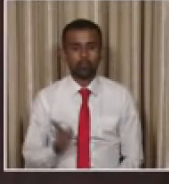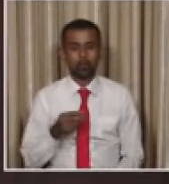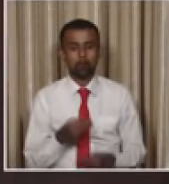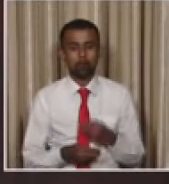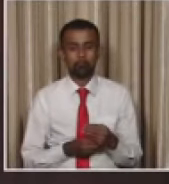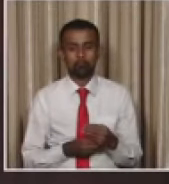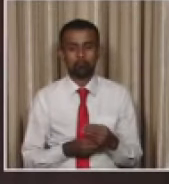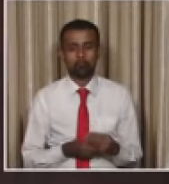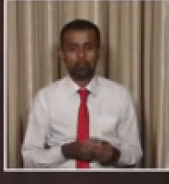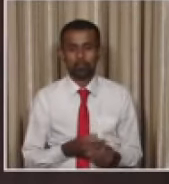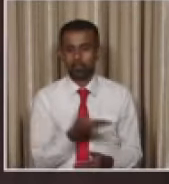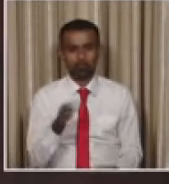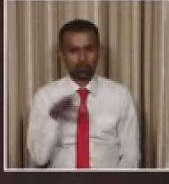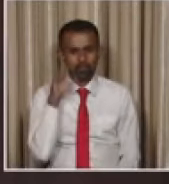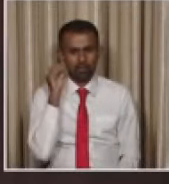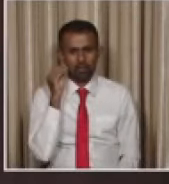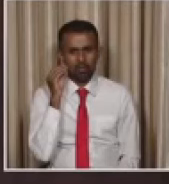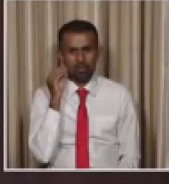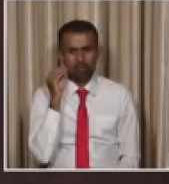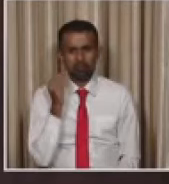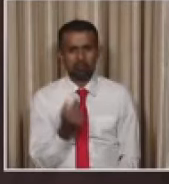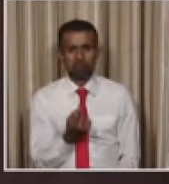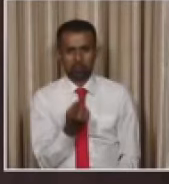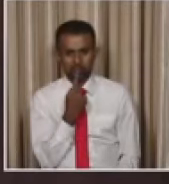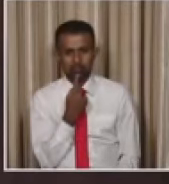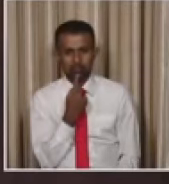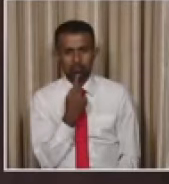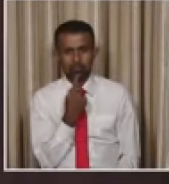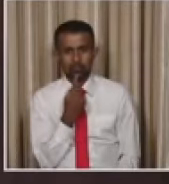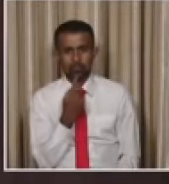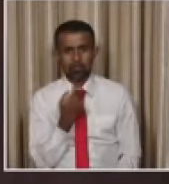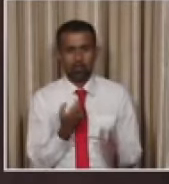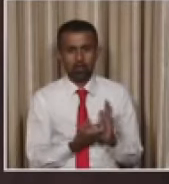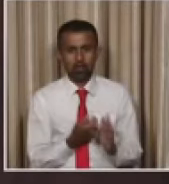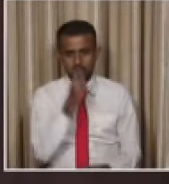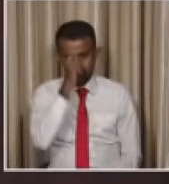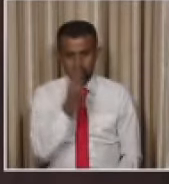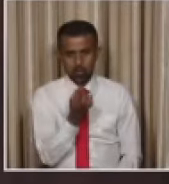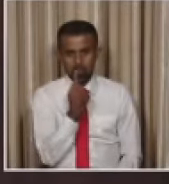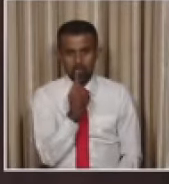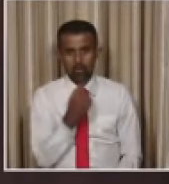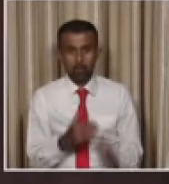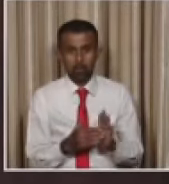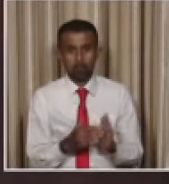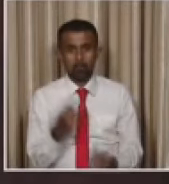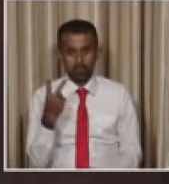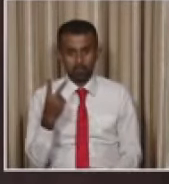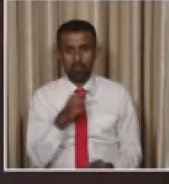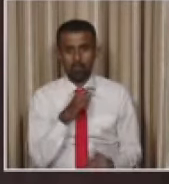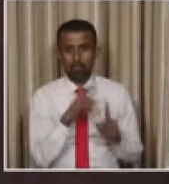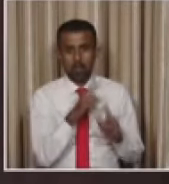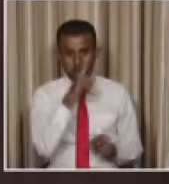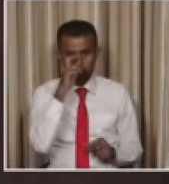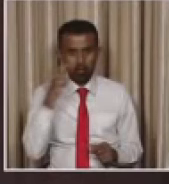In Tamunas, Matarina, Kohindami, Matakua, then. May Ragon Mate go then million a deca December Majun